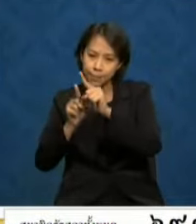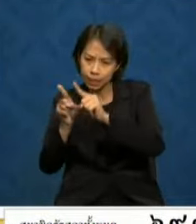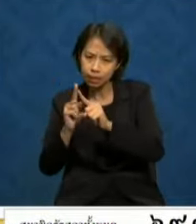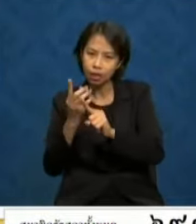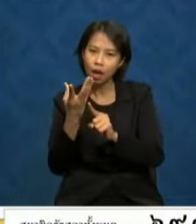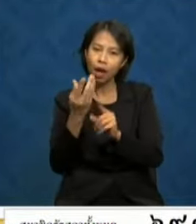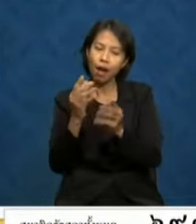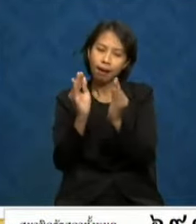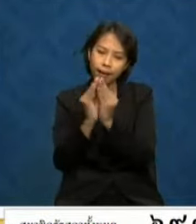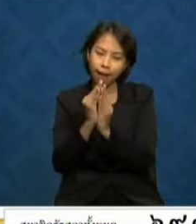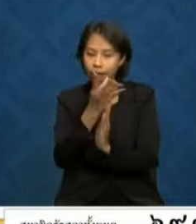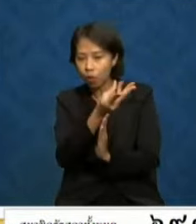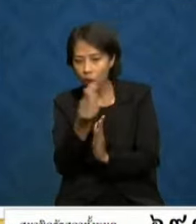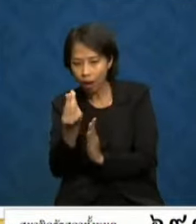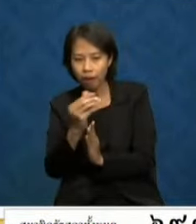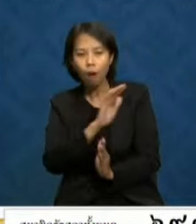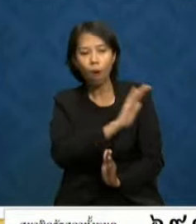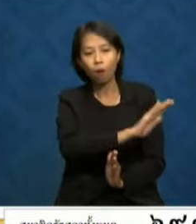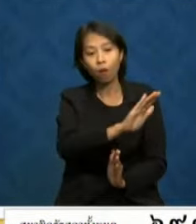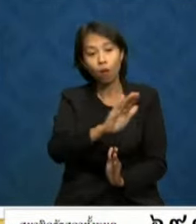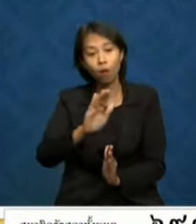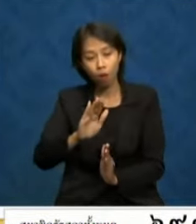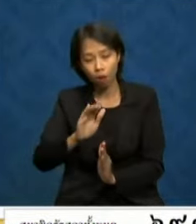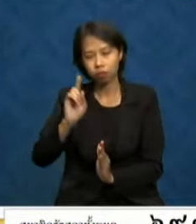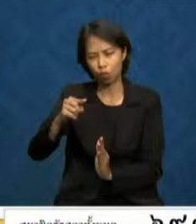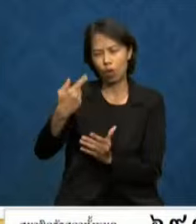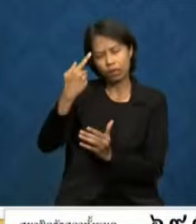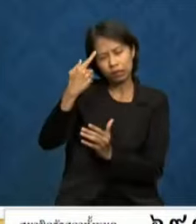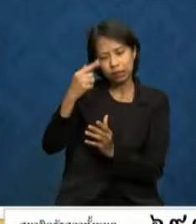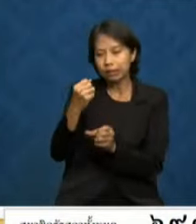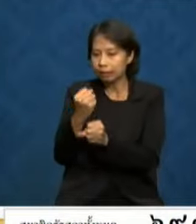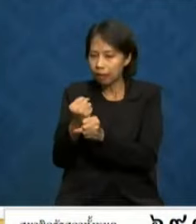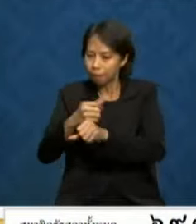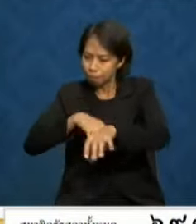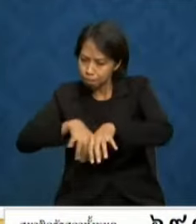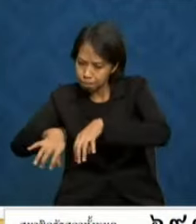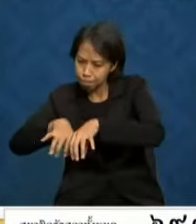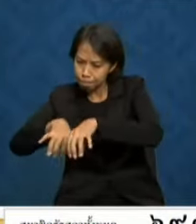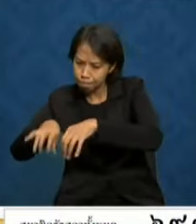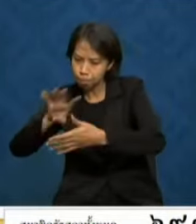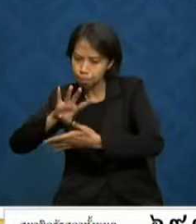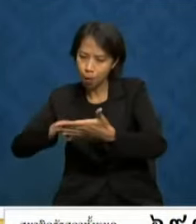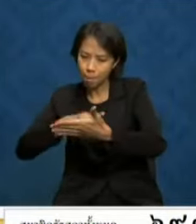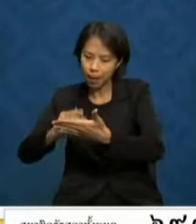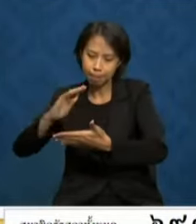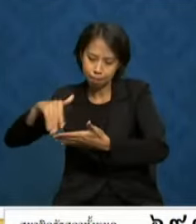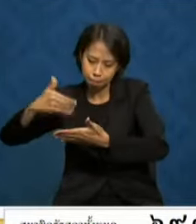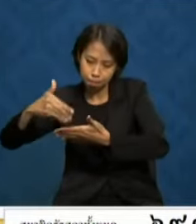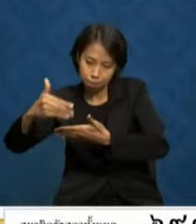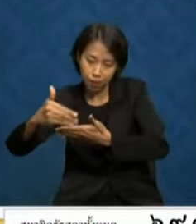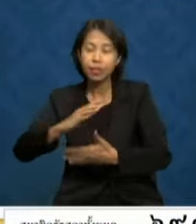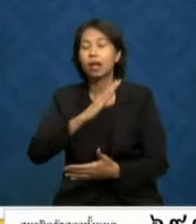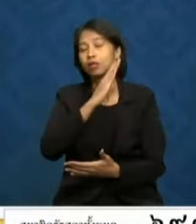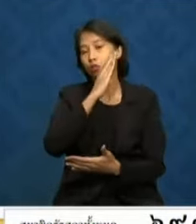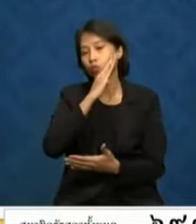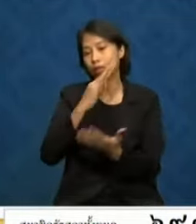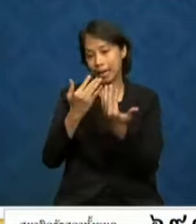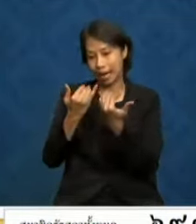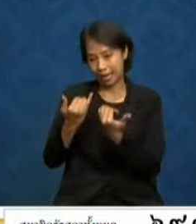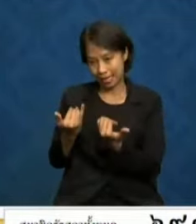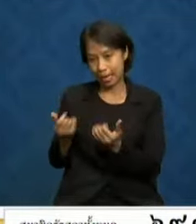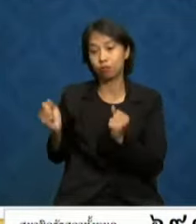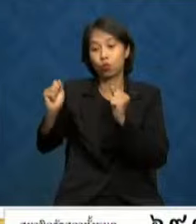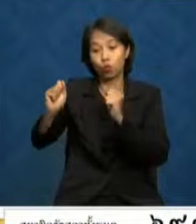ผลิตภัณฑ์แต่ละชนิดต่อแต่ละยูนิตจำเป็นจะต้องทำอย่างก้าวหน้านะครับเพราะนั้นไอ้ตัวนี้ถ้าเรามี PCA ฉบับ